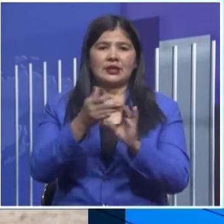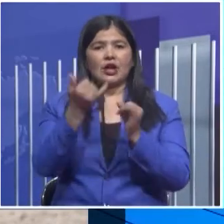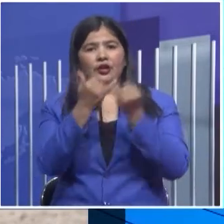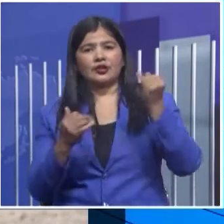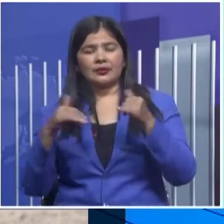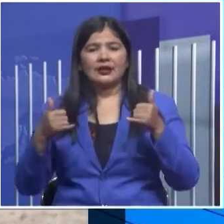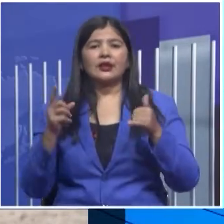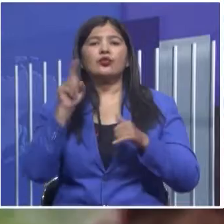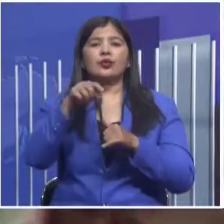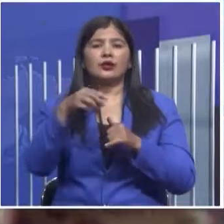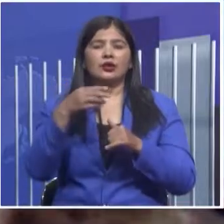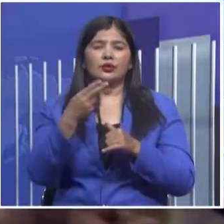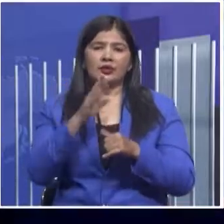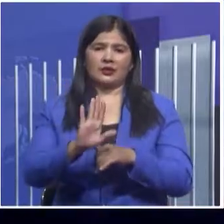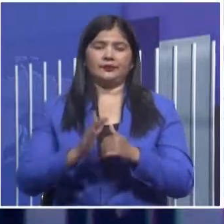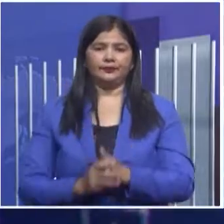हुने।